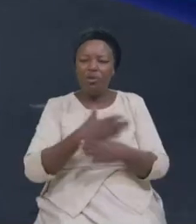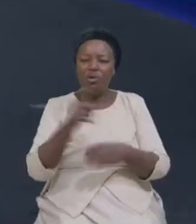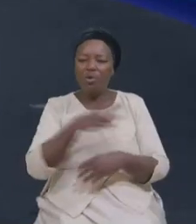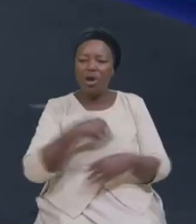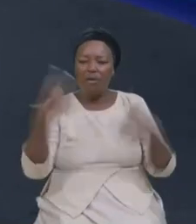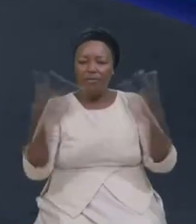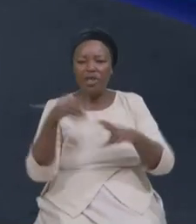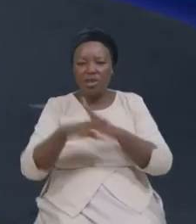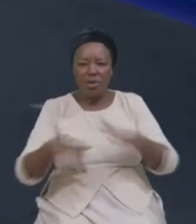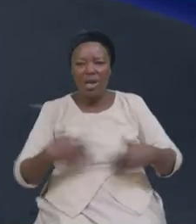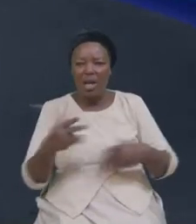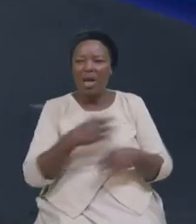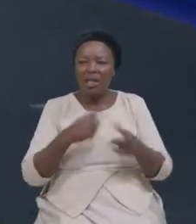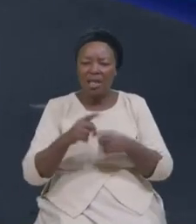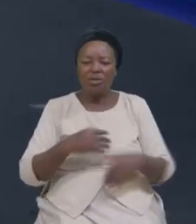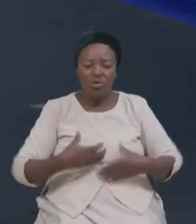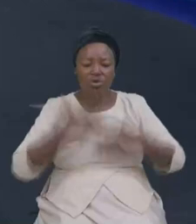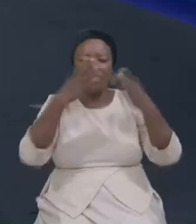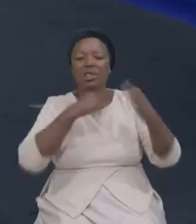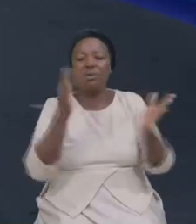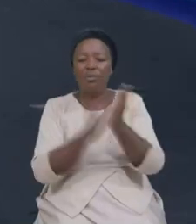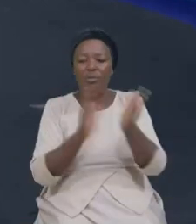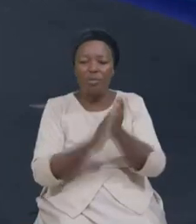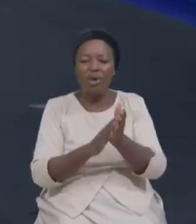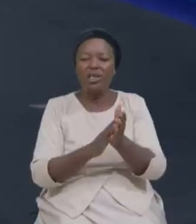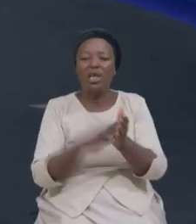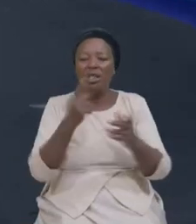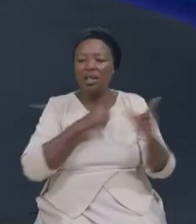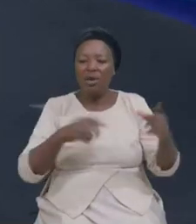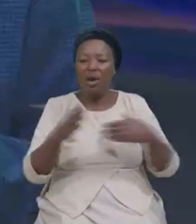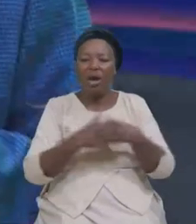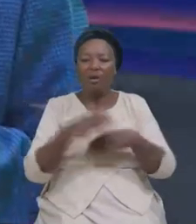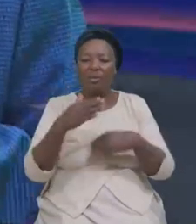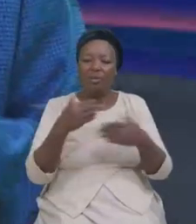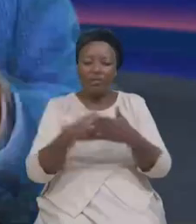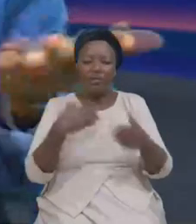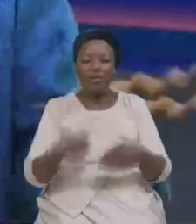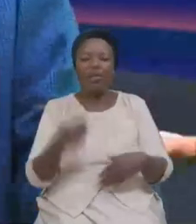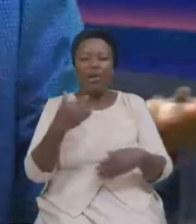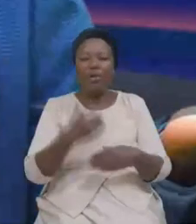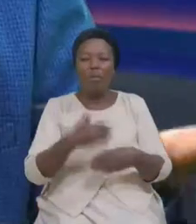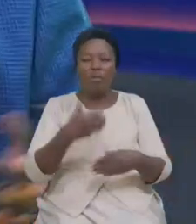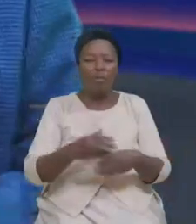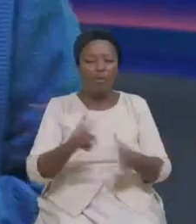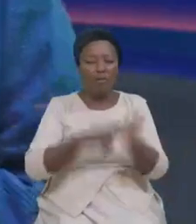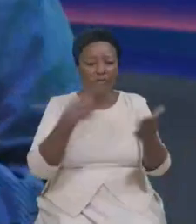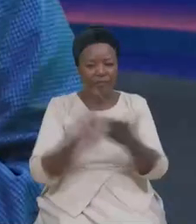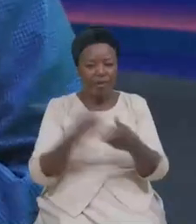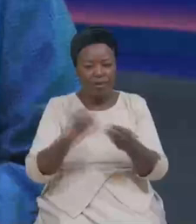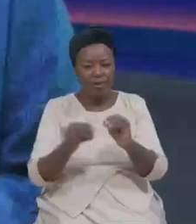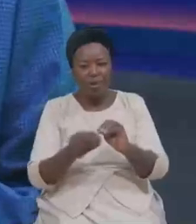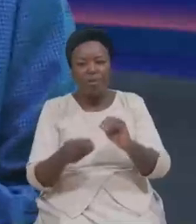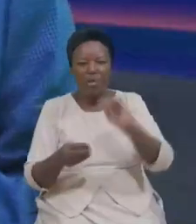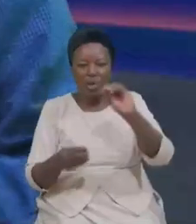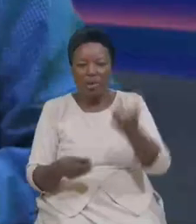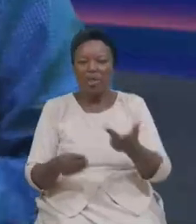peut crier et louer Dieu après que les murailles soient tombées. Mais pour nos vies, et pour suivre ce que les enfants d'Israël